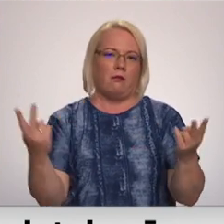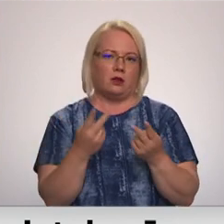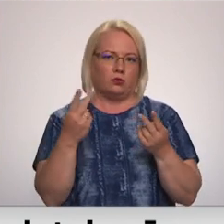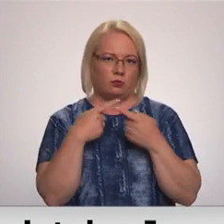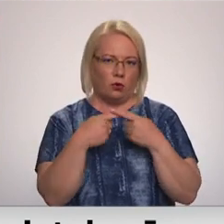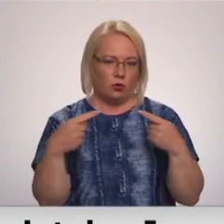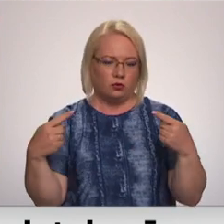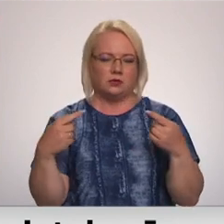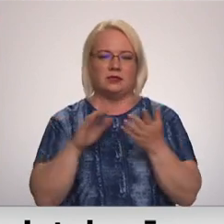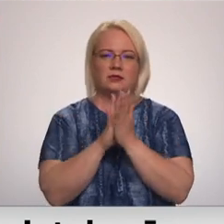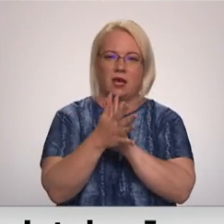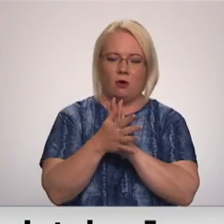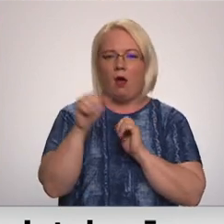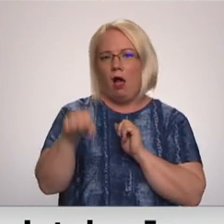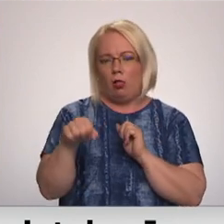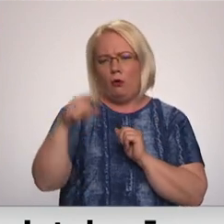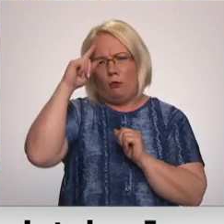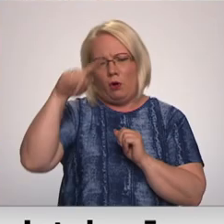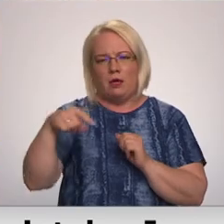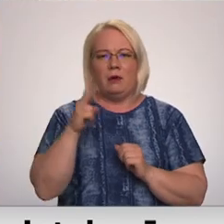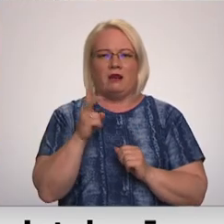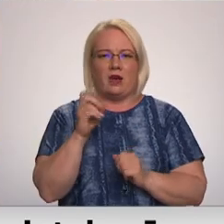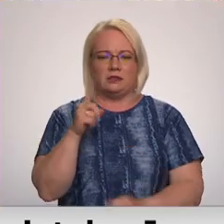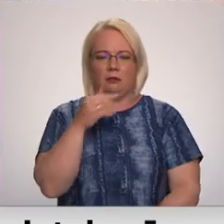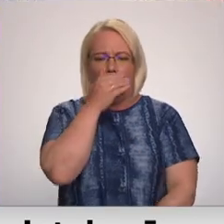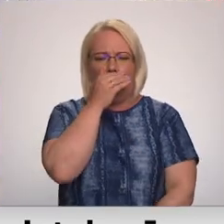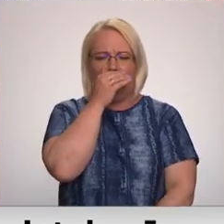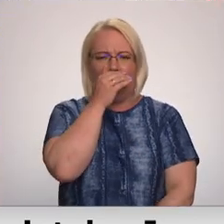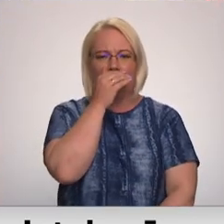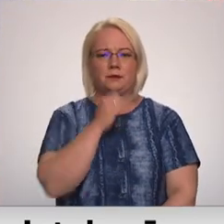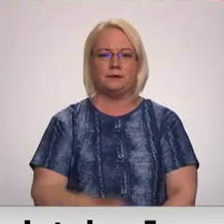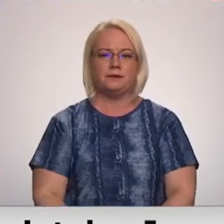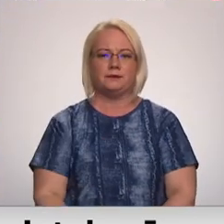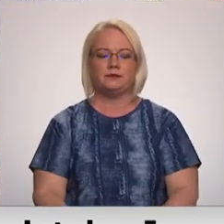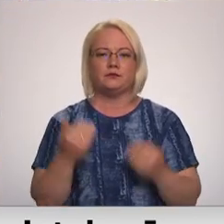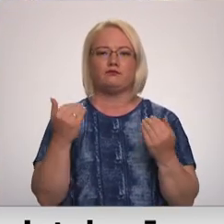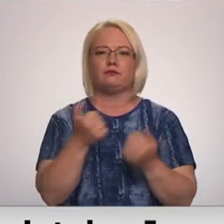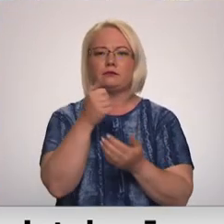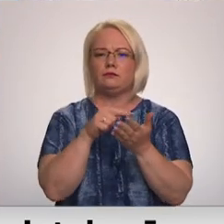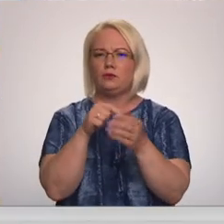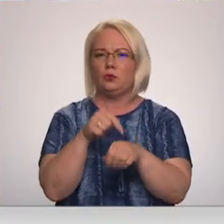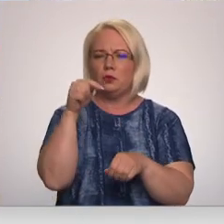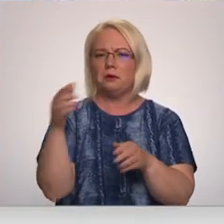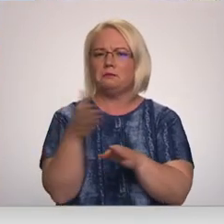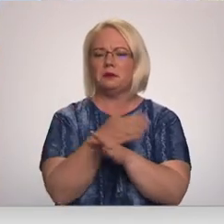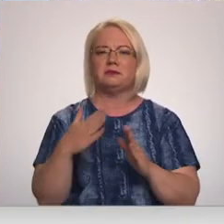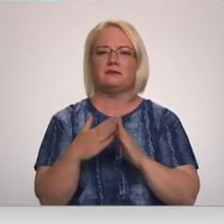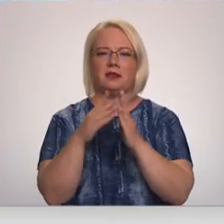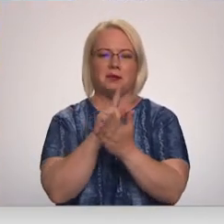produktus – Jāņu sieru, alu un, protams, arī kvas. Kā vispār šogad jūtaties pirms